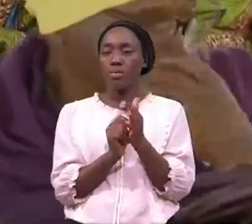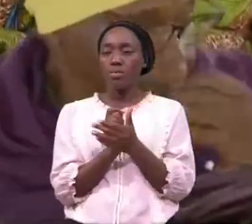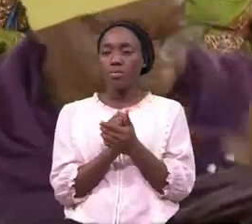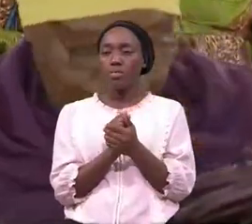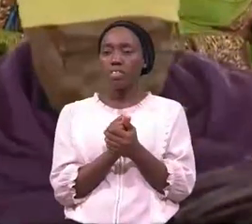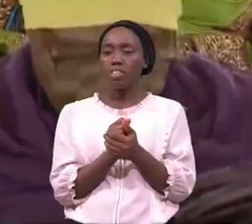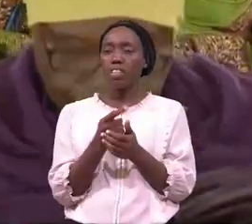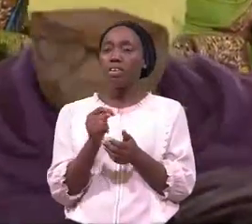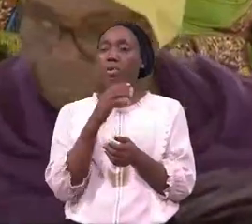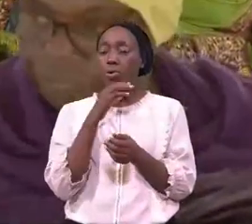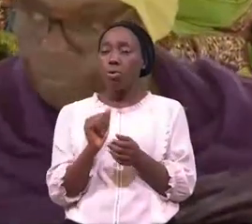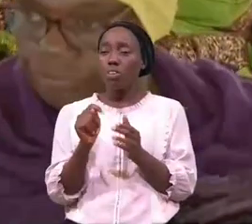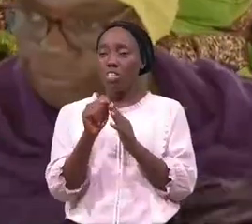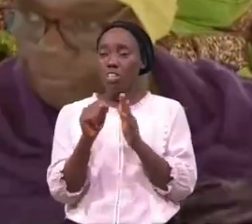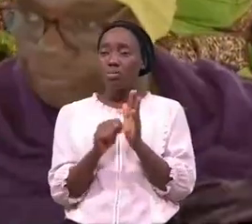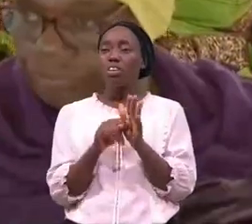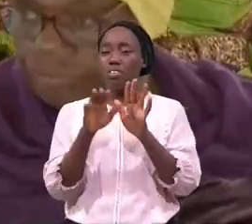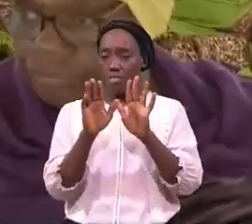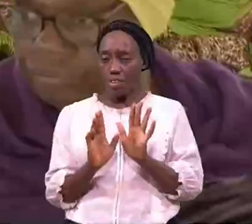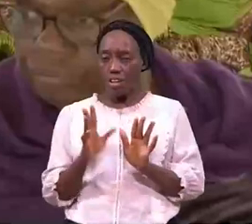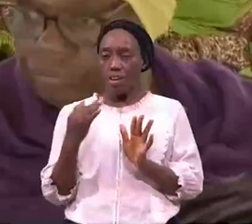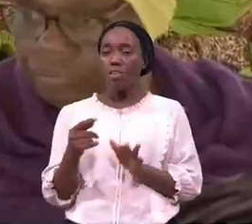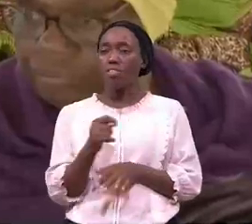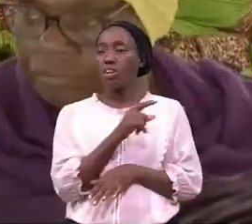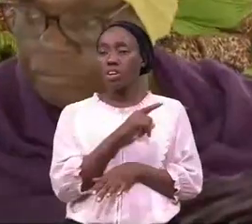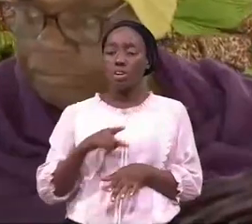Et les gens pensent que dans l'Ancien Testament, crainte du Seigneur.